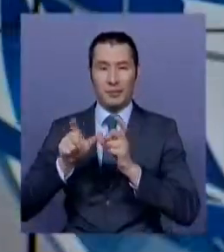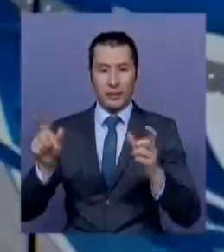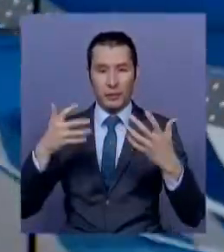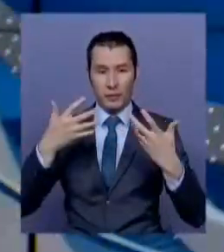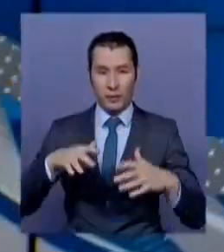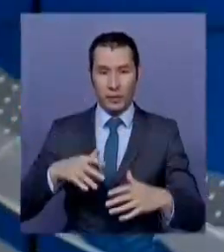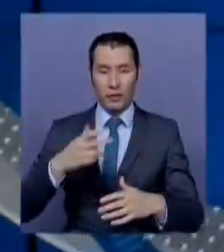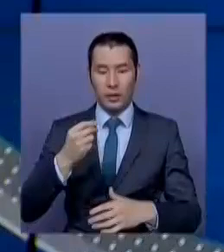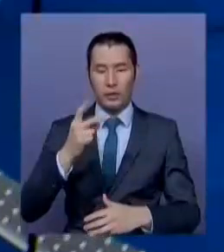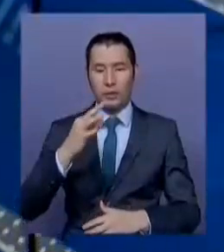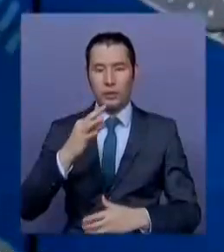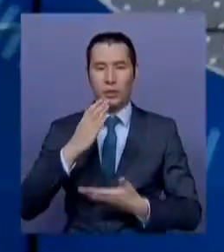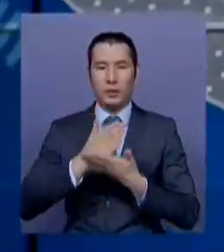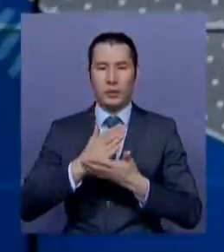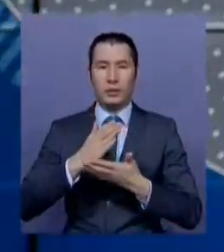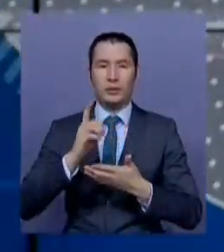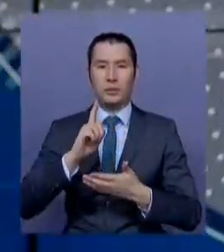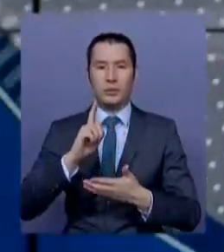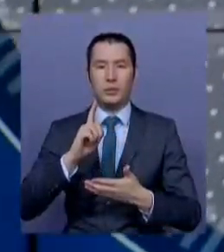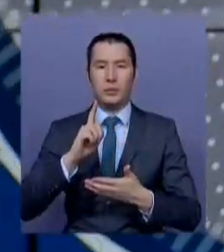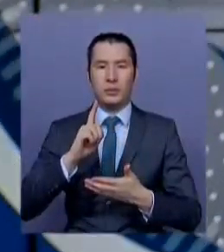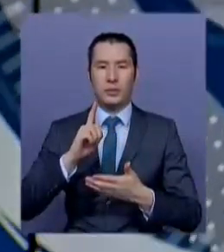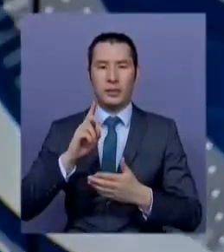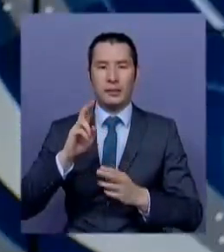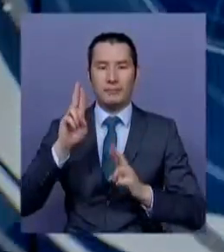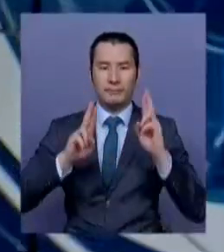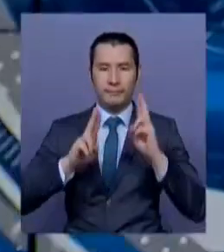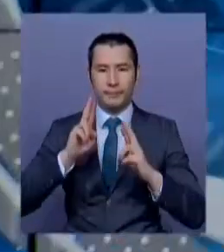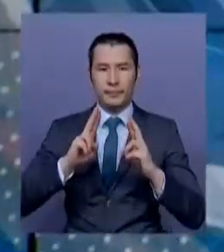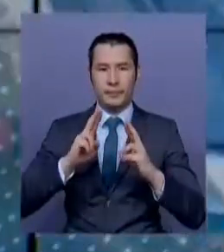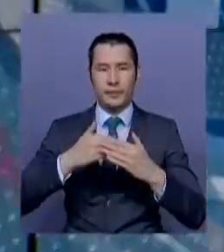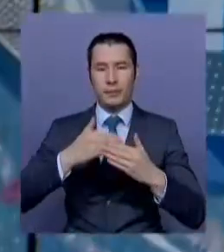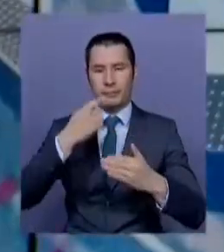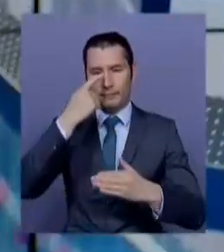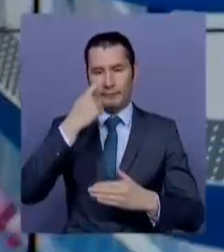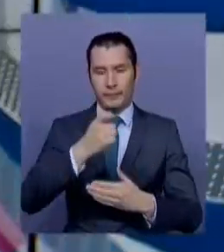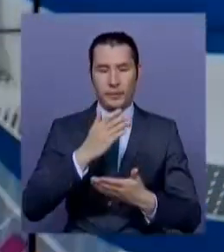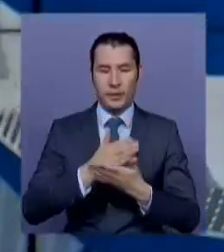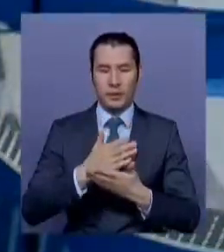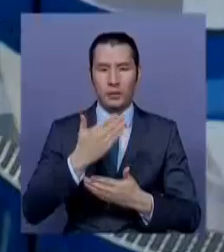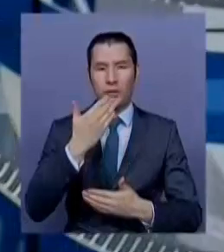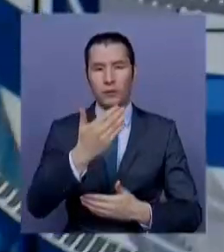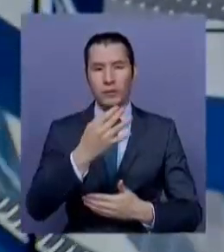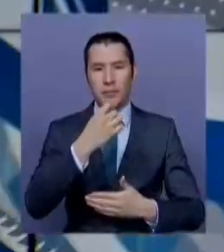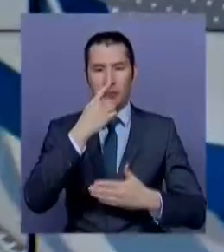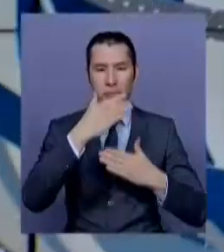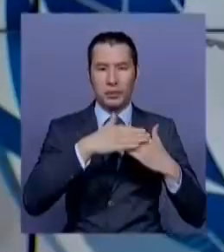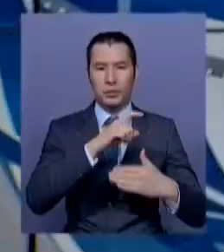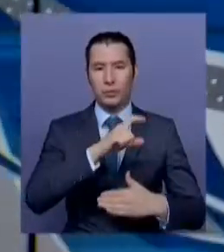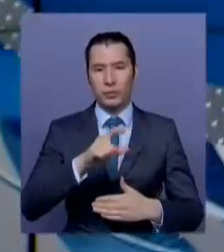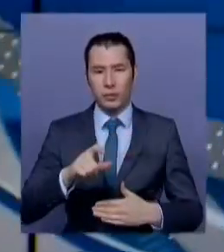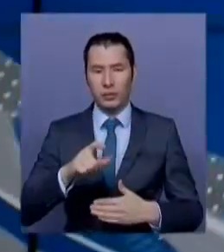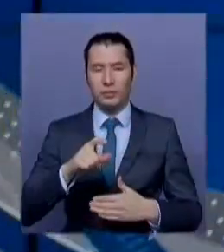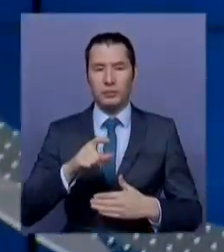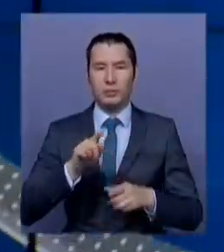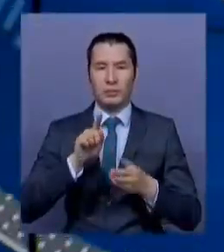салғым келет, босаңсуға болмайтынын дәрігерлер қатты ескертіп ақ жатыр. Өзіңізбен жақындарыңыз есен болсын десеңіз, себепсіз